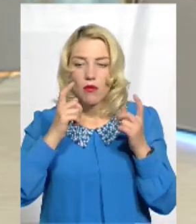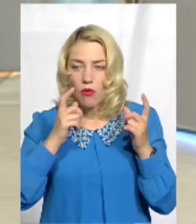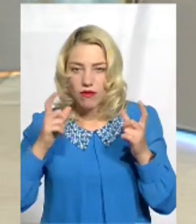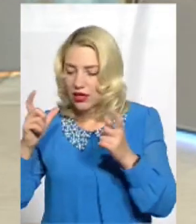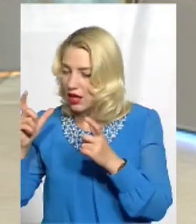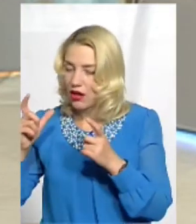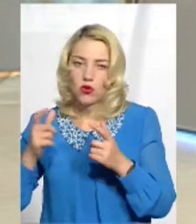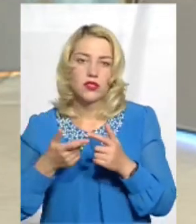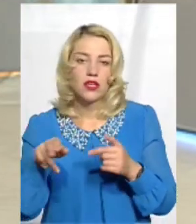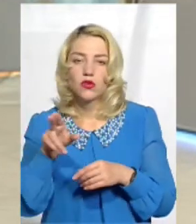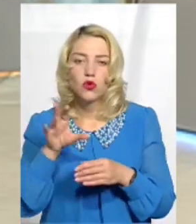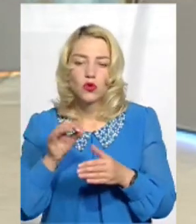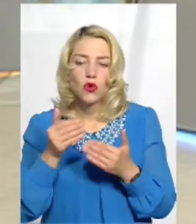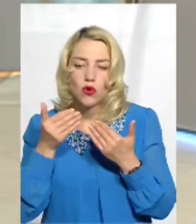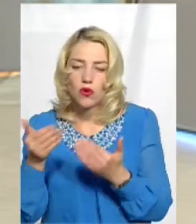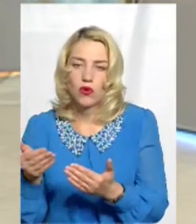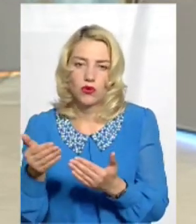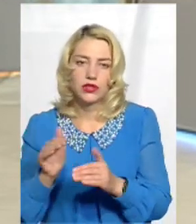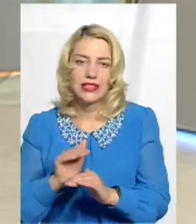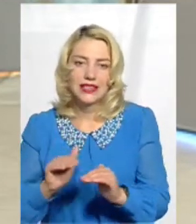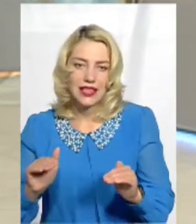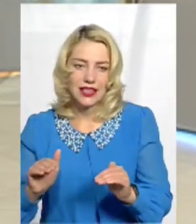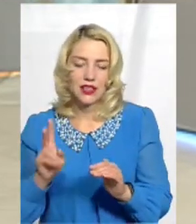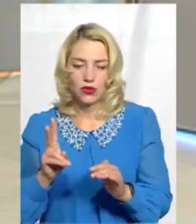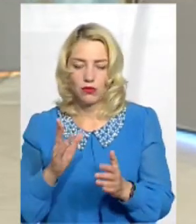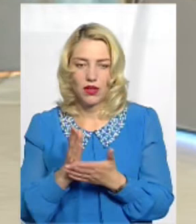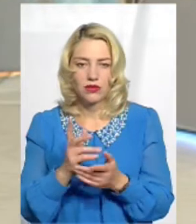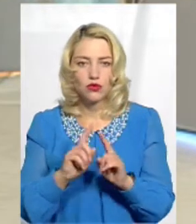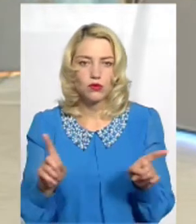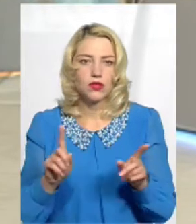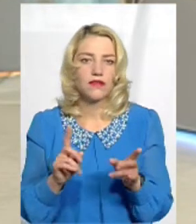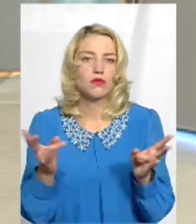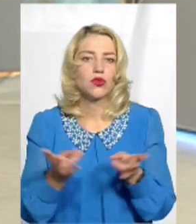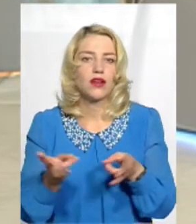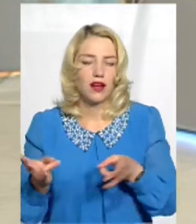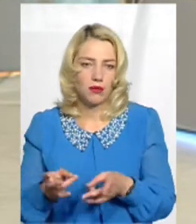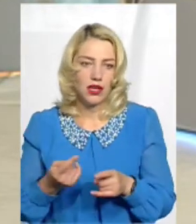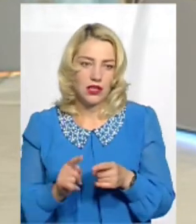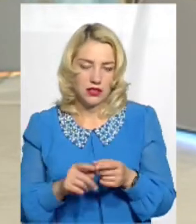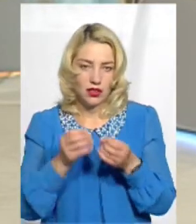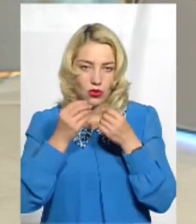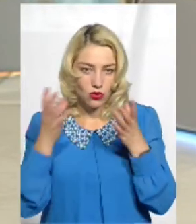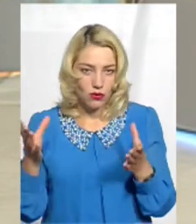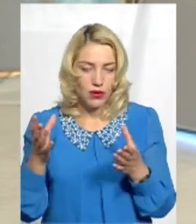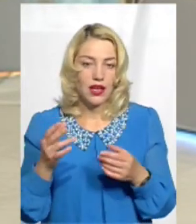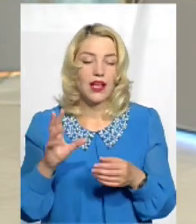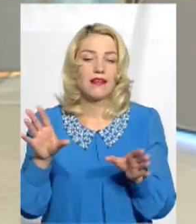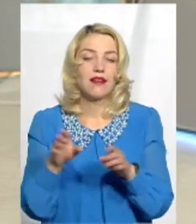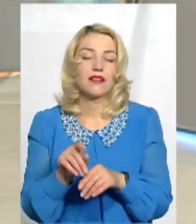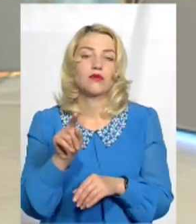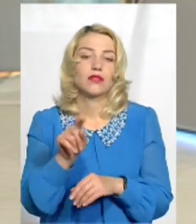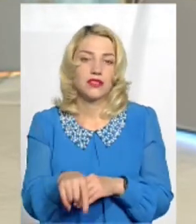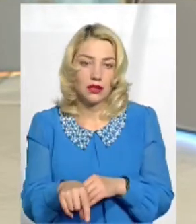освітніми проблемами, до батьків, які мають дітей з особливими потребами, і це дуже добре. І разом з